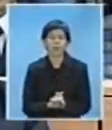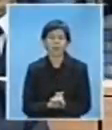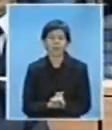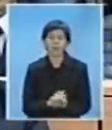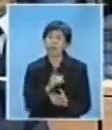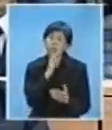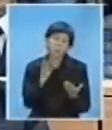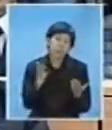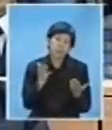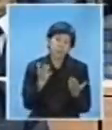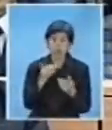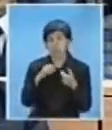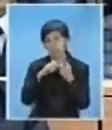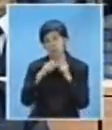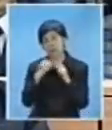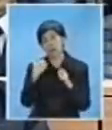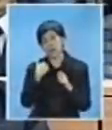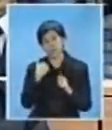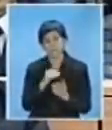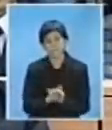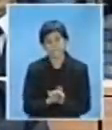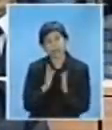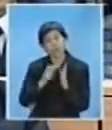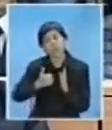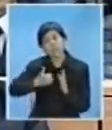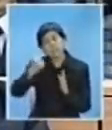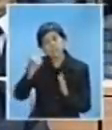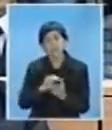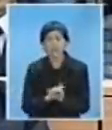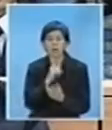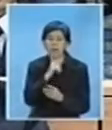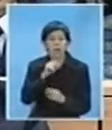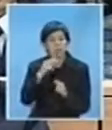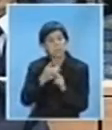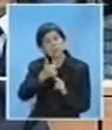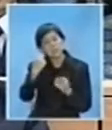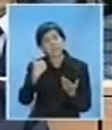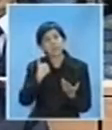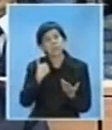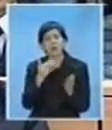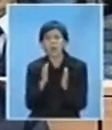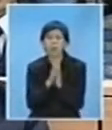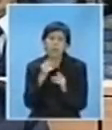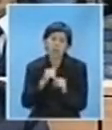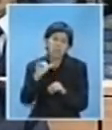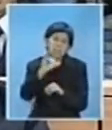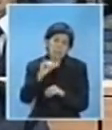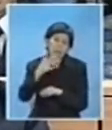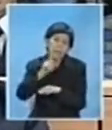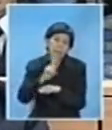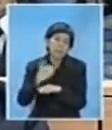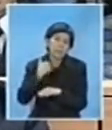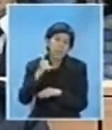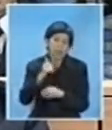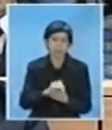ทำไมอย่างนั้นเดี๋ยวสภามันจะยุ่งเพราะคนอื่นเขาจะอ้างถึงคนอื่นบ้างรวมถึงอาจจะอ้างถึงญาติประธานบ้างก็ได้